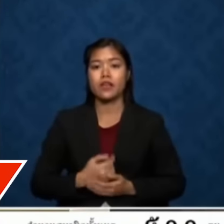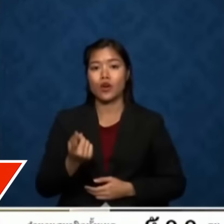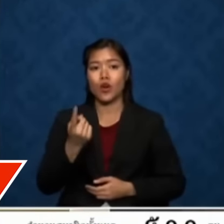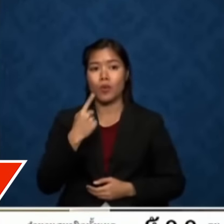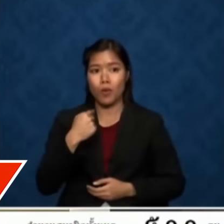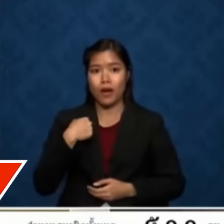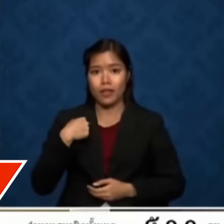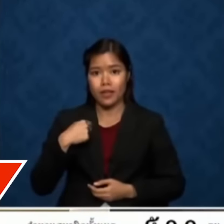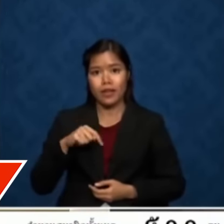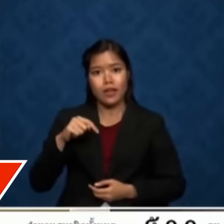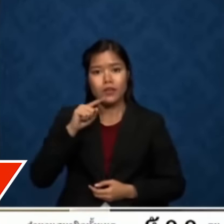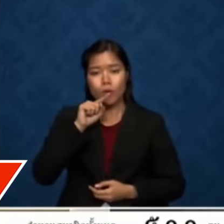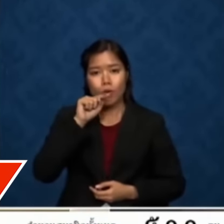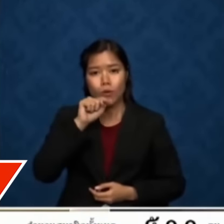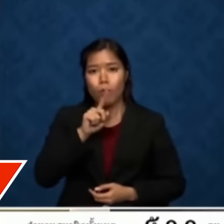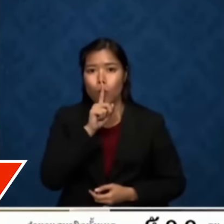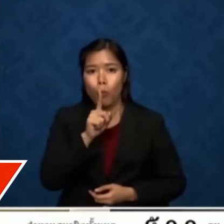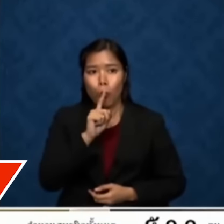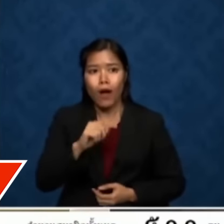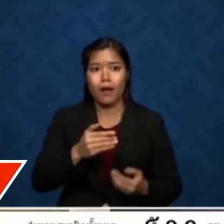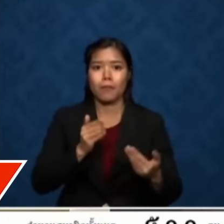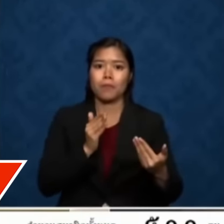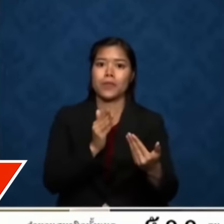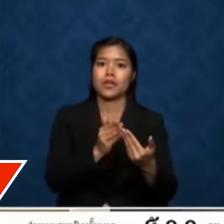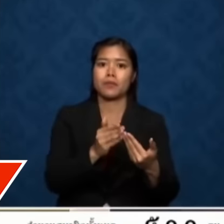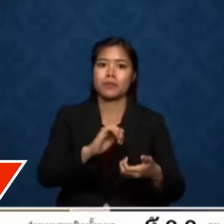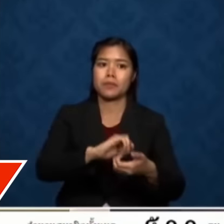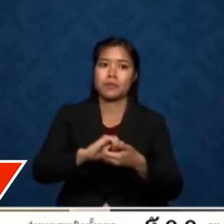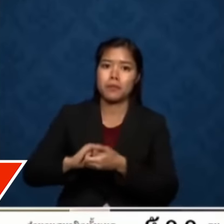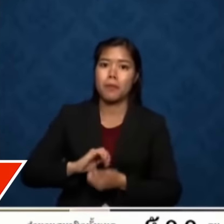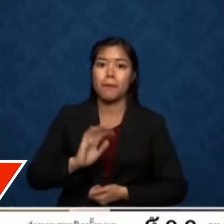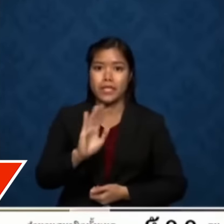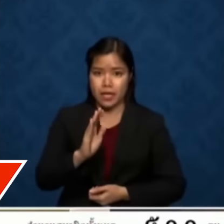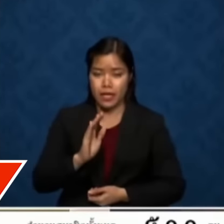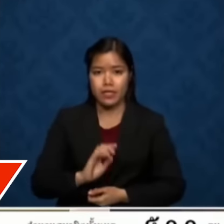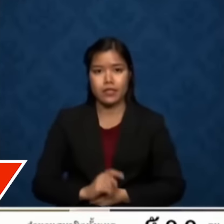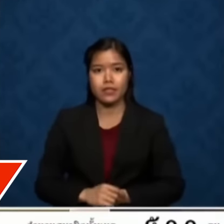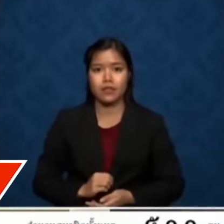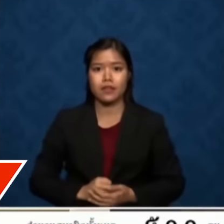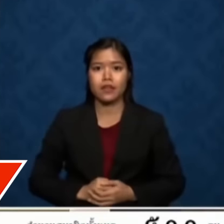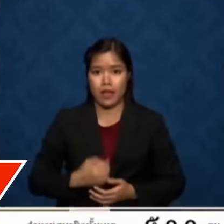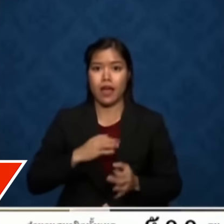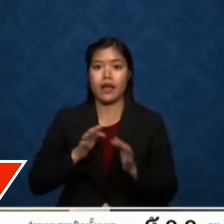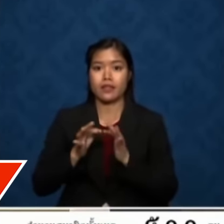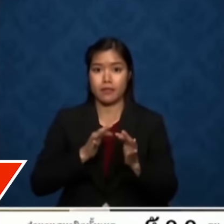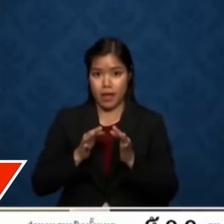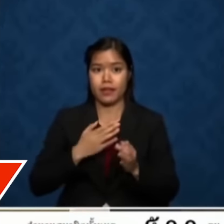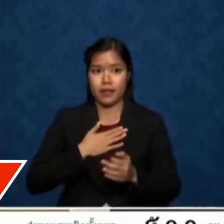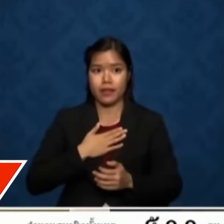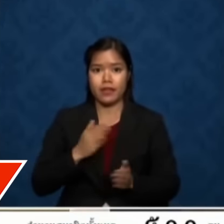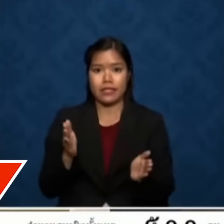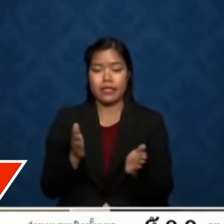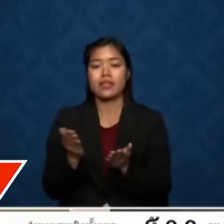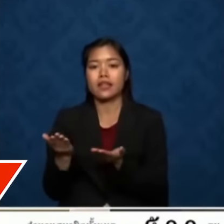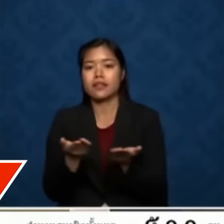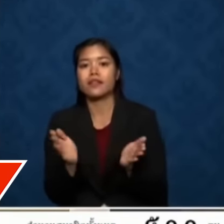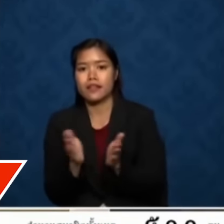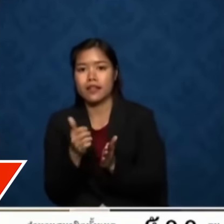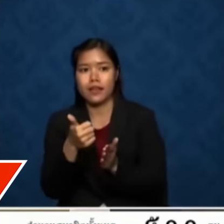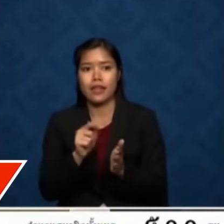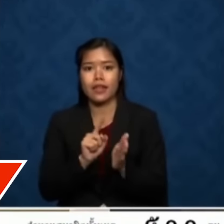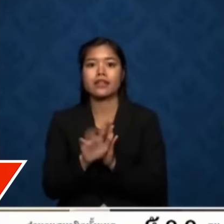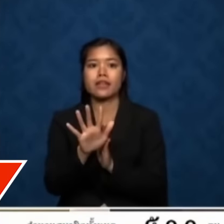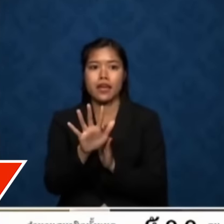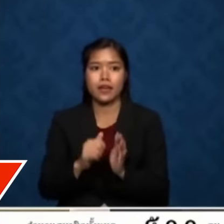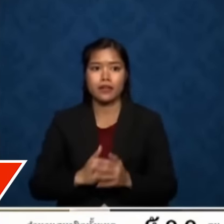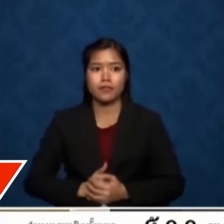านรัฐมนตรีกับท่านอธิบดีสมคบกันครับซึ่งตรงนี้ไม่จริงครับขออนุญาตชี้แจงครับอนุญาตไหมครับท่านประธาน เชิญสั้นๆนะครับ ครับขอไม่เกิน5นาที ผมข